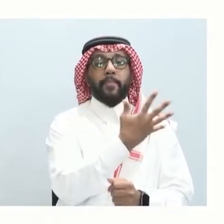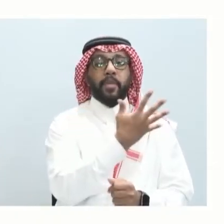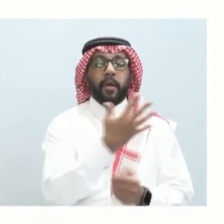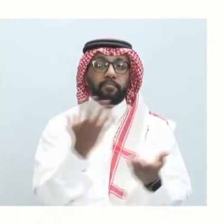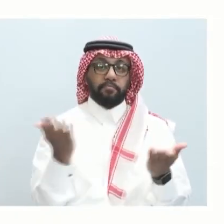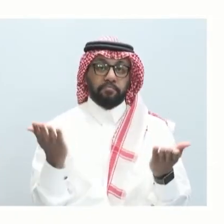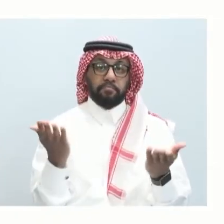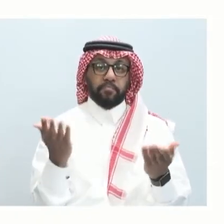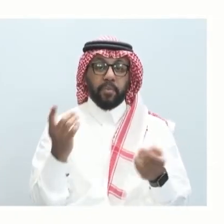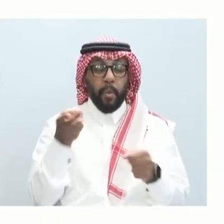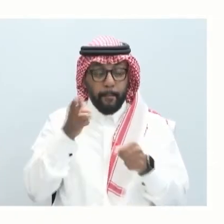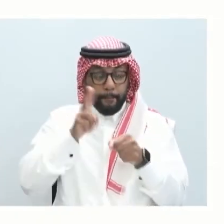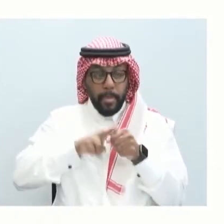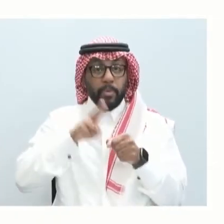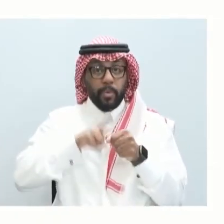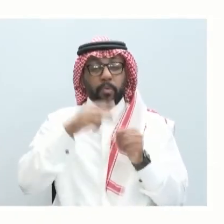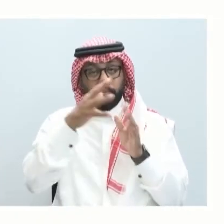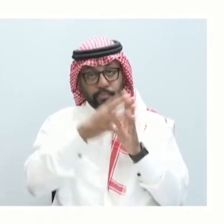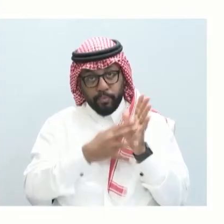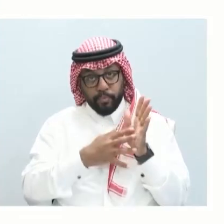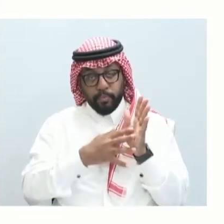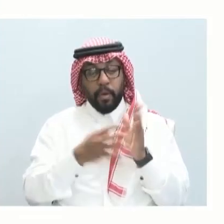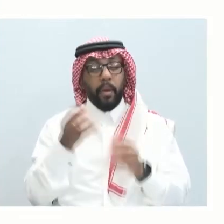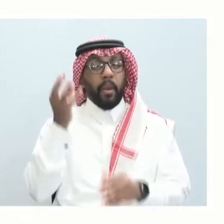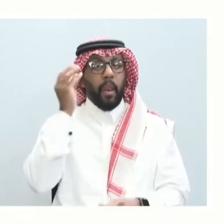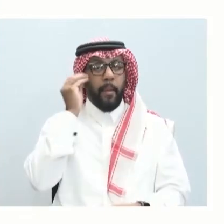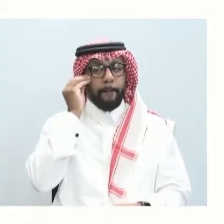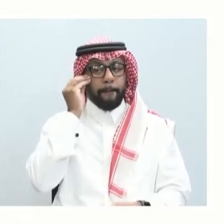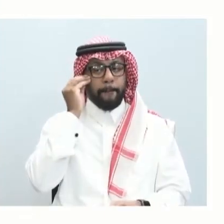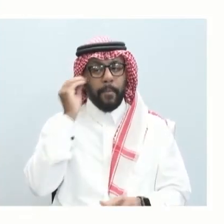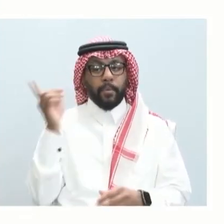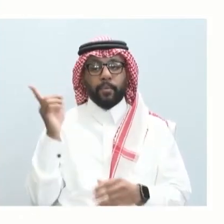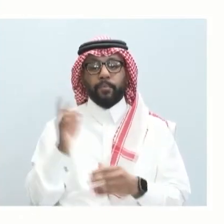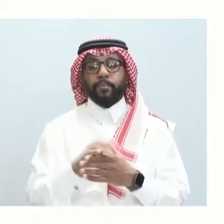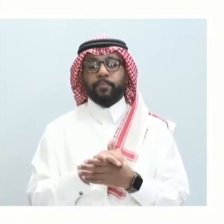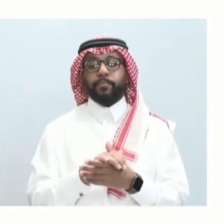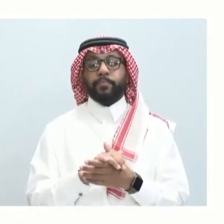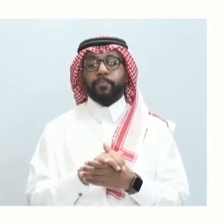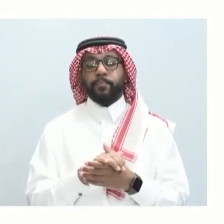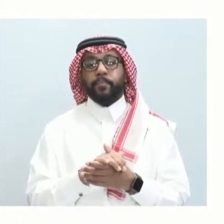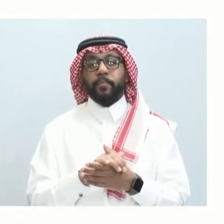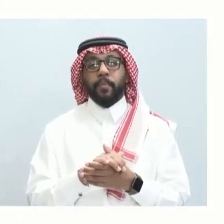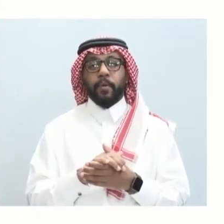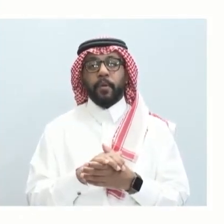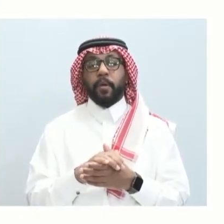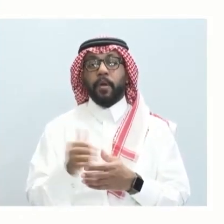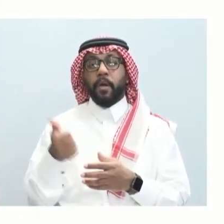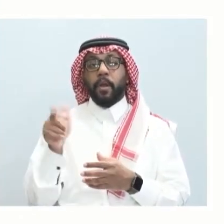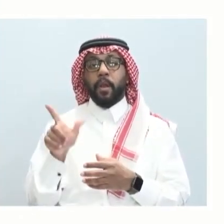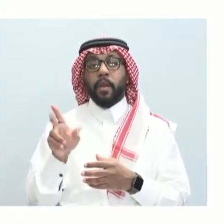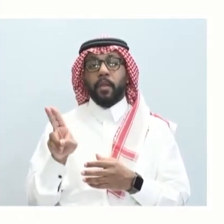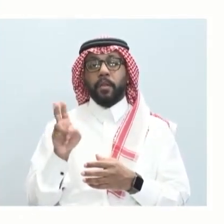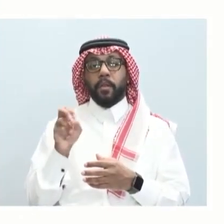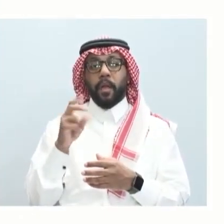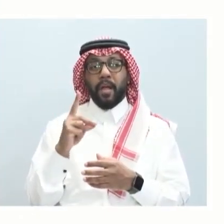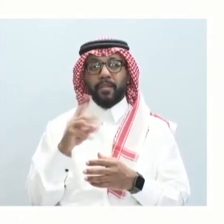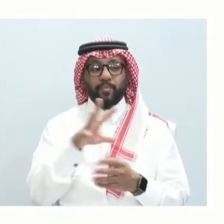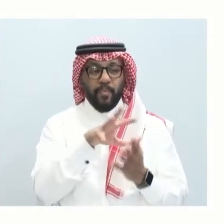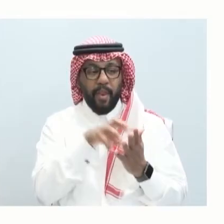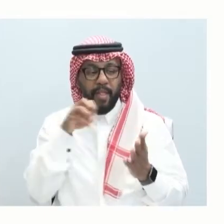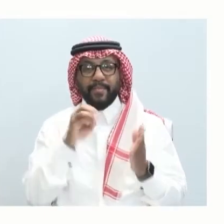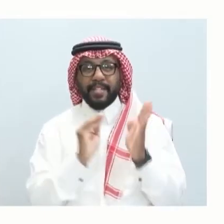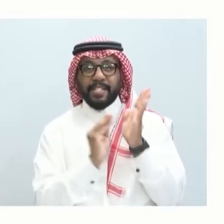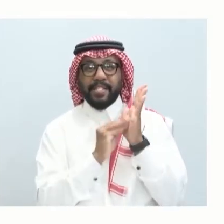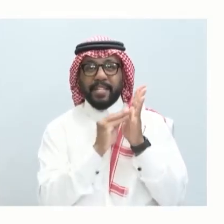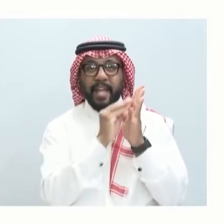قراءه متانيه واريد منكم ابنائي وبناتي ان تقوموا بمساعدتي التقط سنجاب اثنا عشر ثمره هنا معلومه